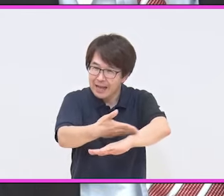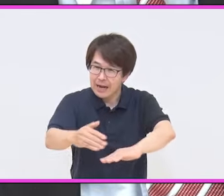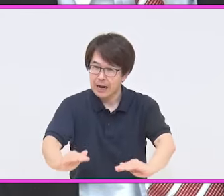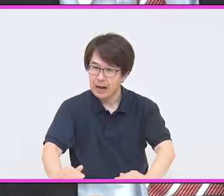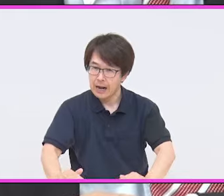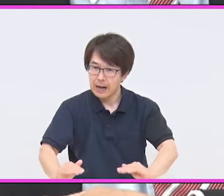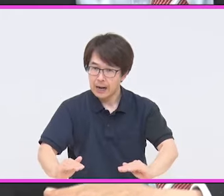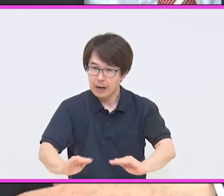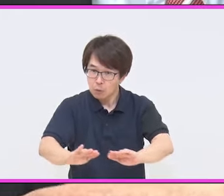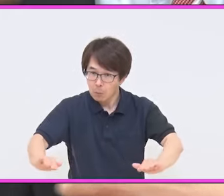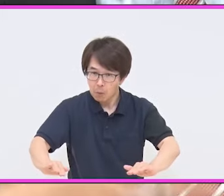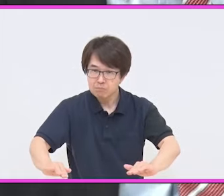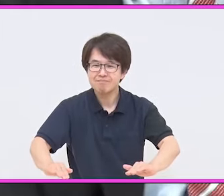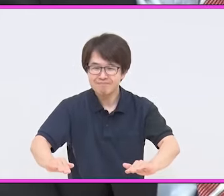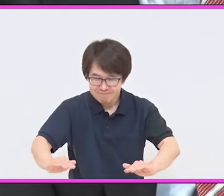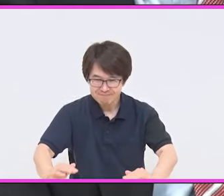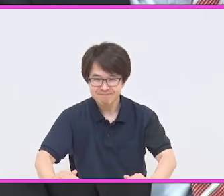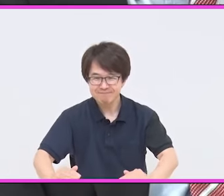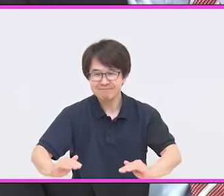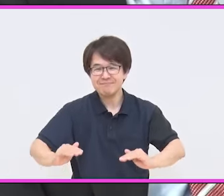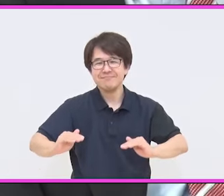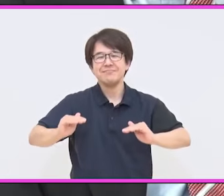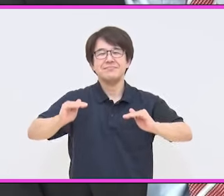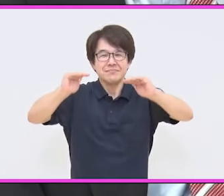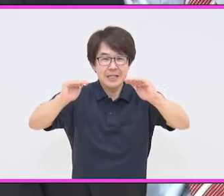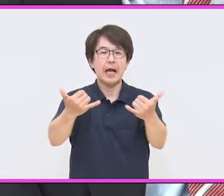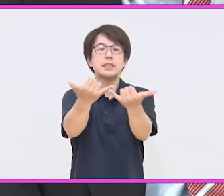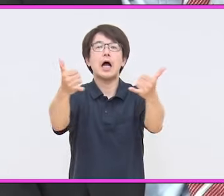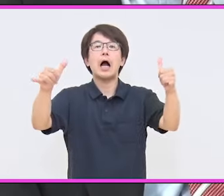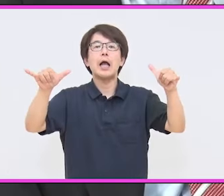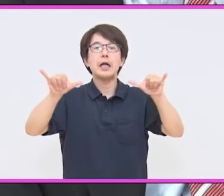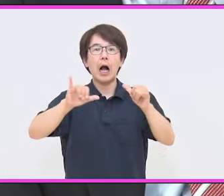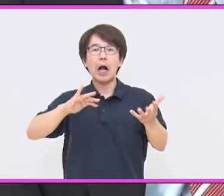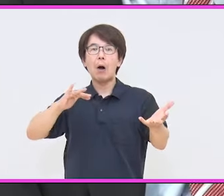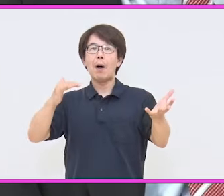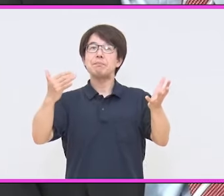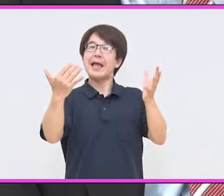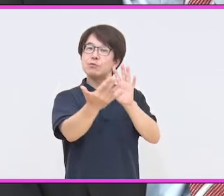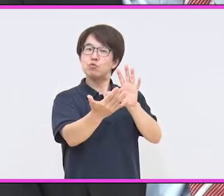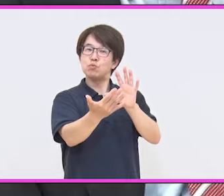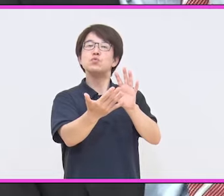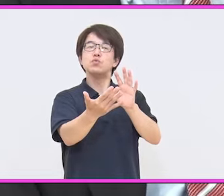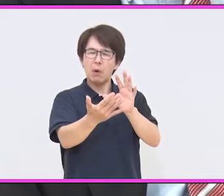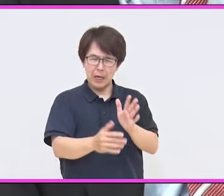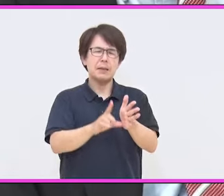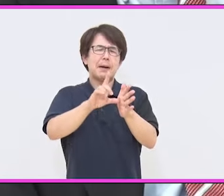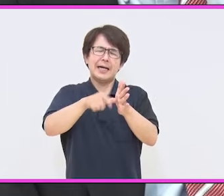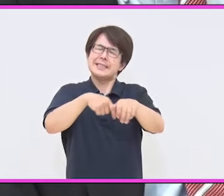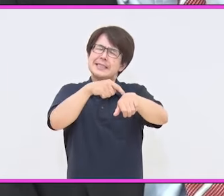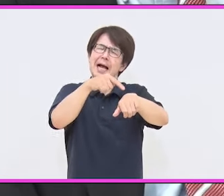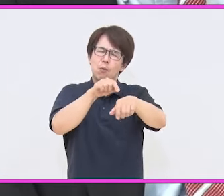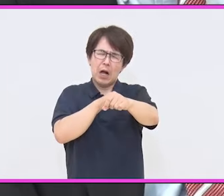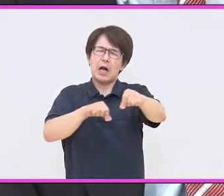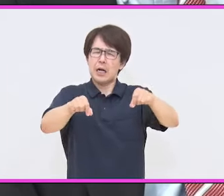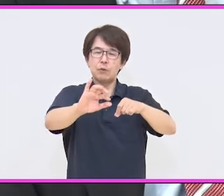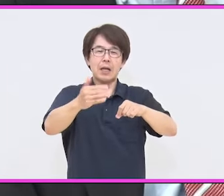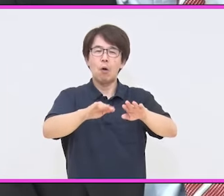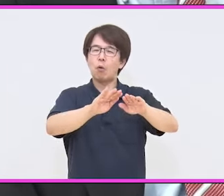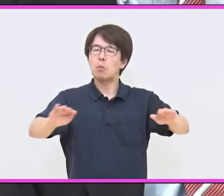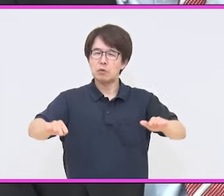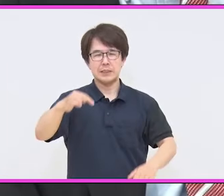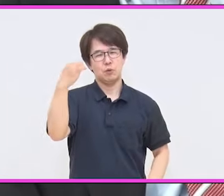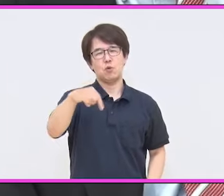になってその社会が変わっていくっていうことで時間がかかりますけれども、やっぱり子どもたちへの